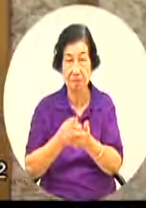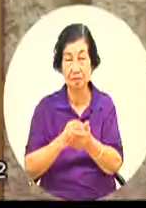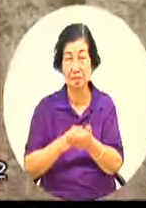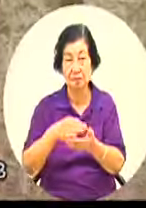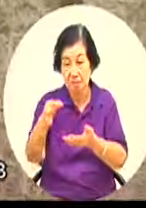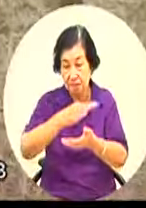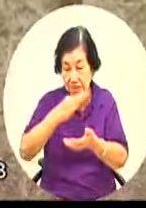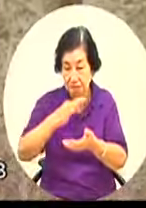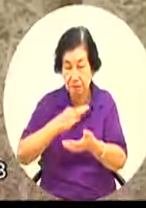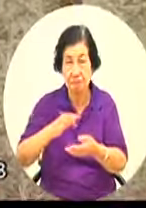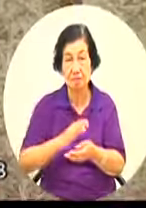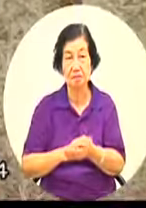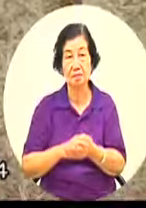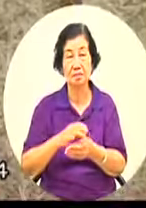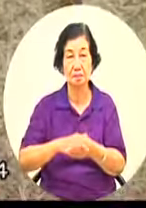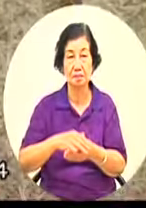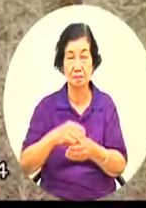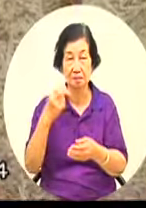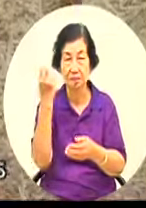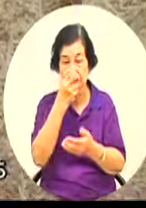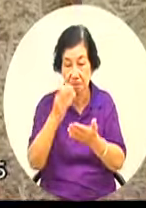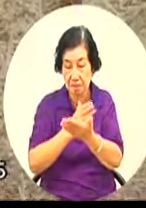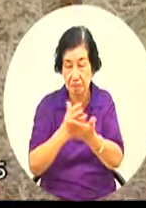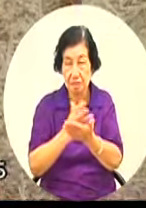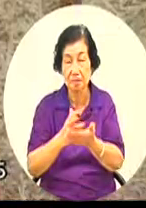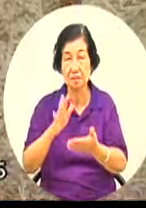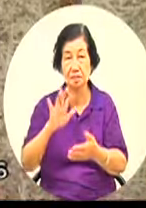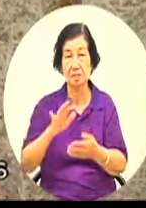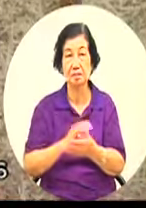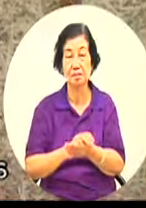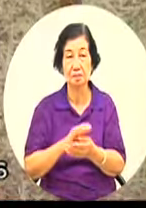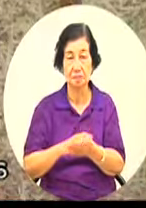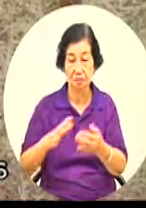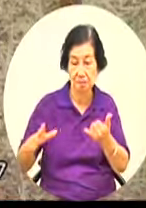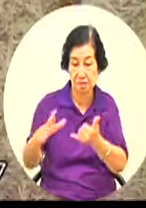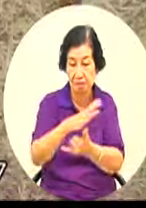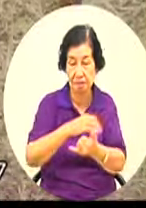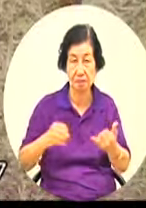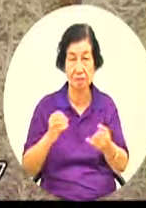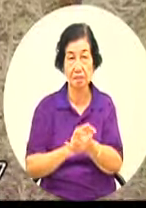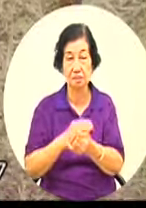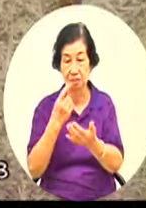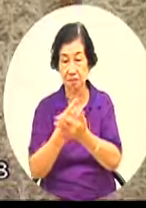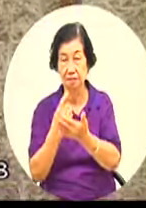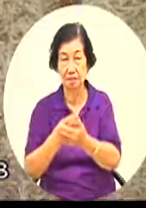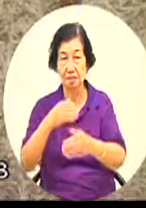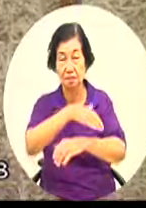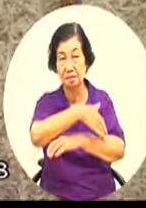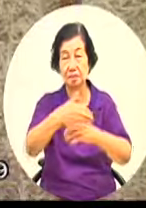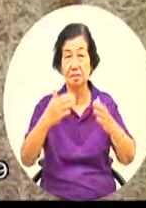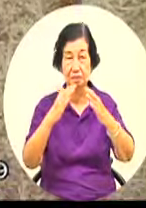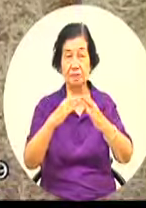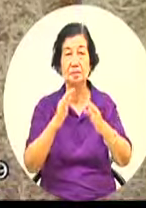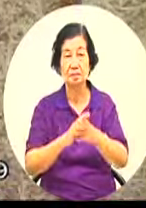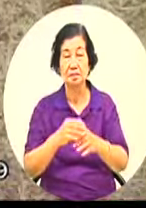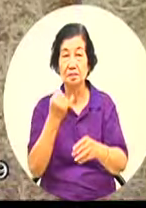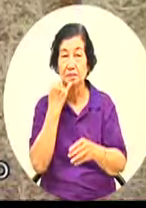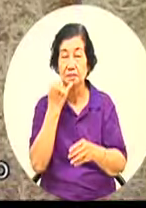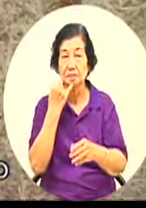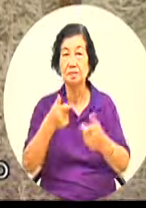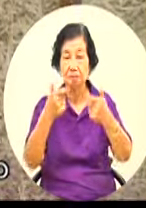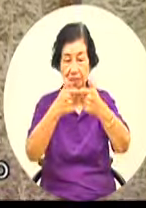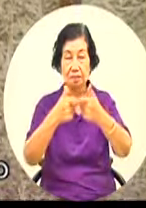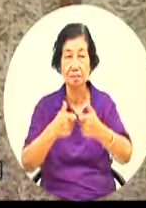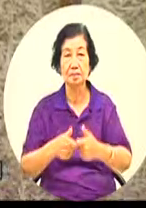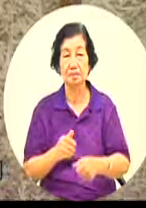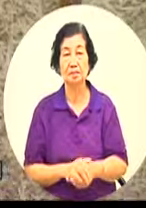来，然后经过完整的程序，同时呢跟全国各县市比较，我认为上称合理。 上称合